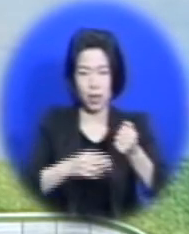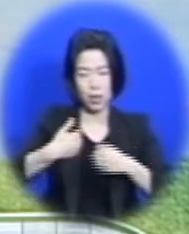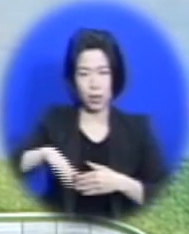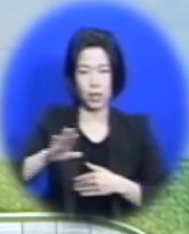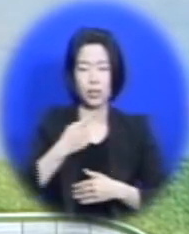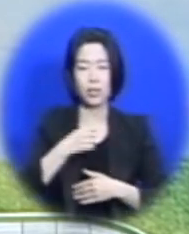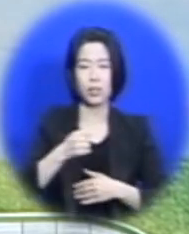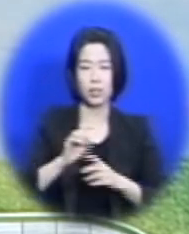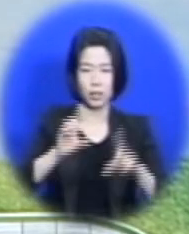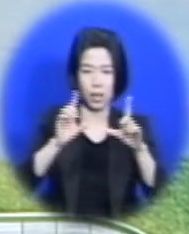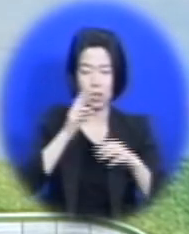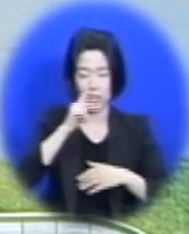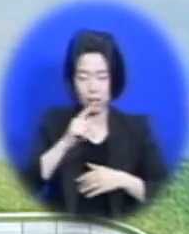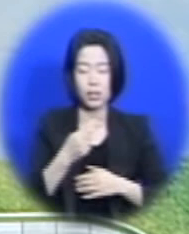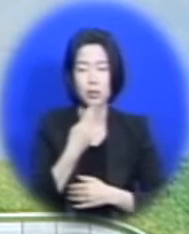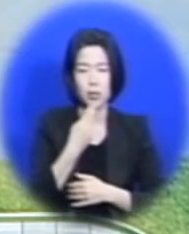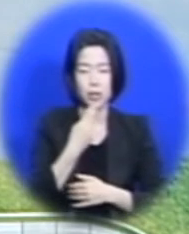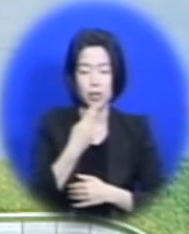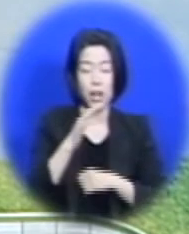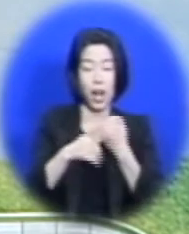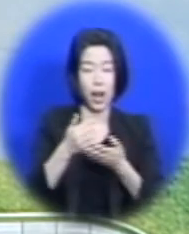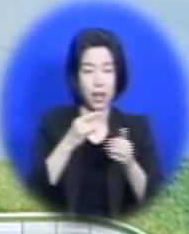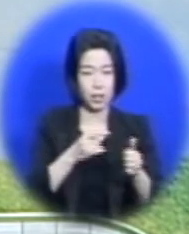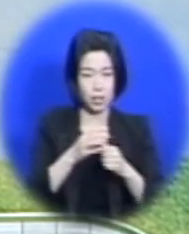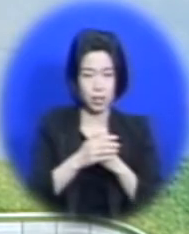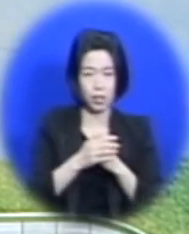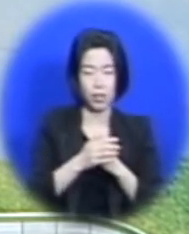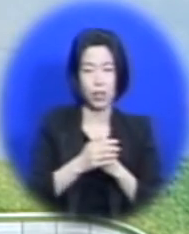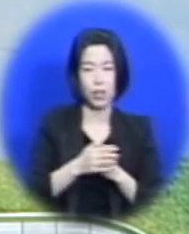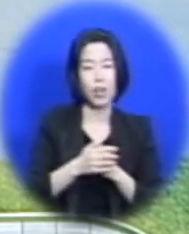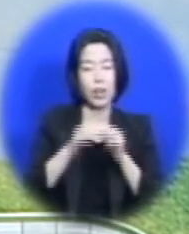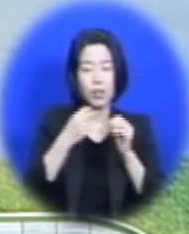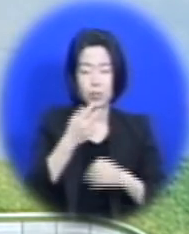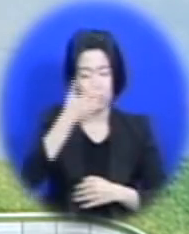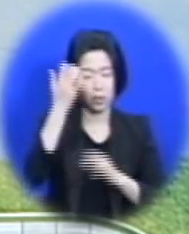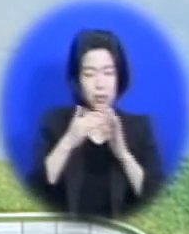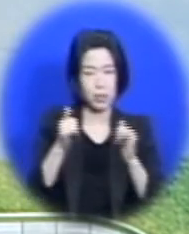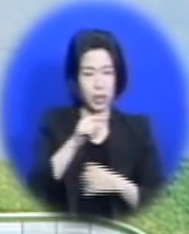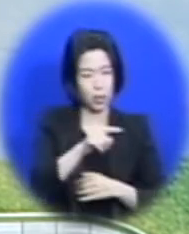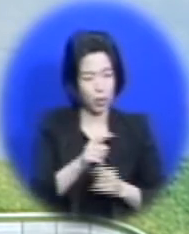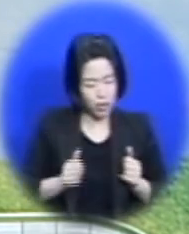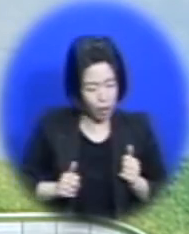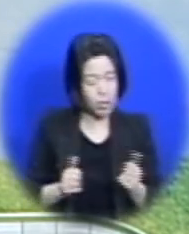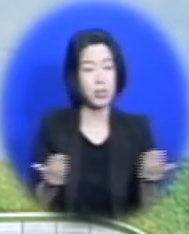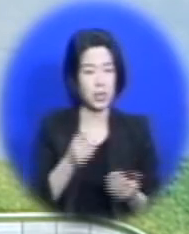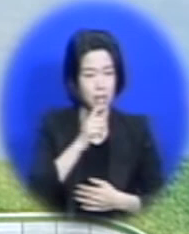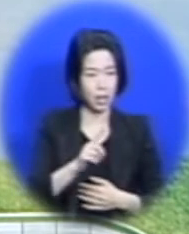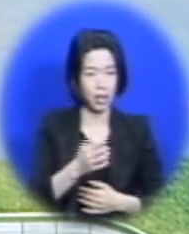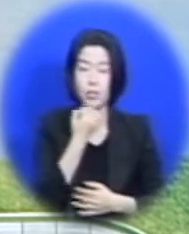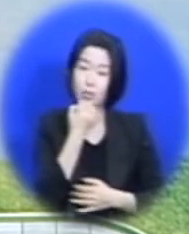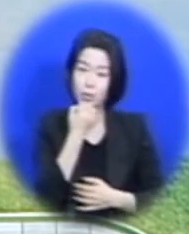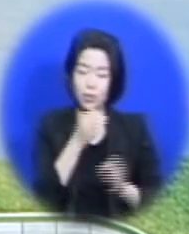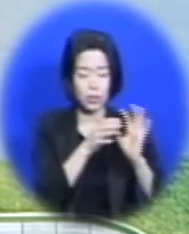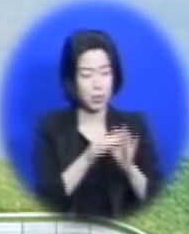틀림없이 그랬을 겁니다. 하나님께서, 요셉아, 너 열심히 일해라. 웃으면서 일해라. 낙이 없어요.